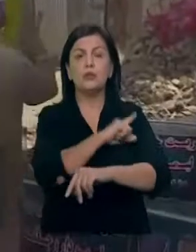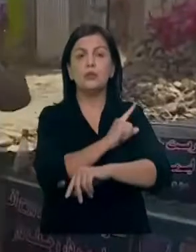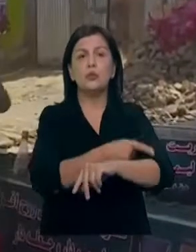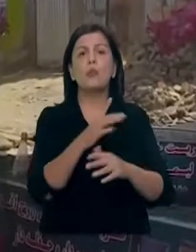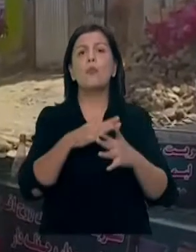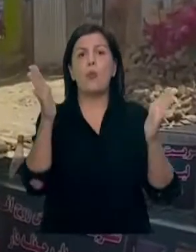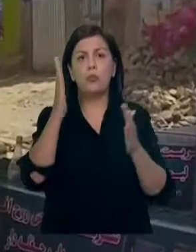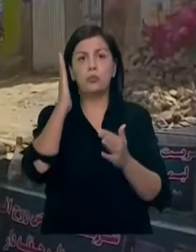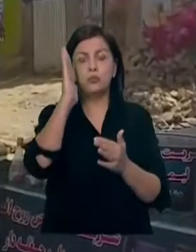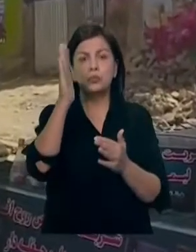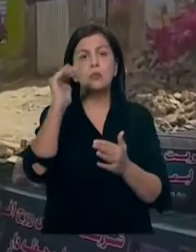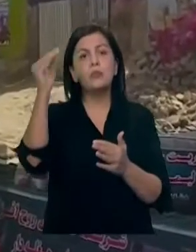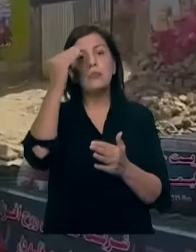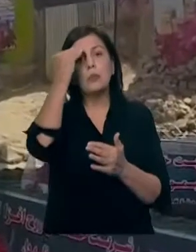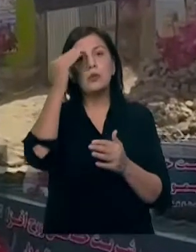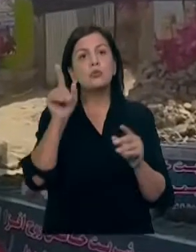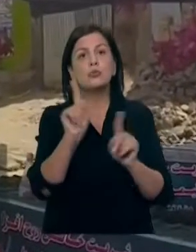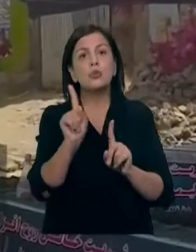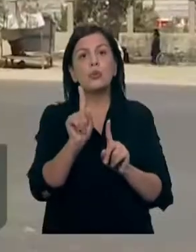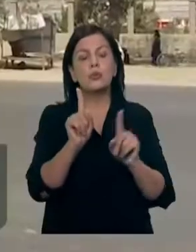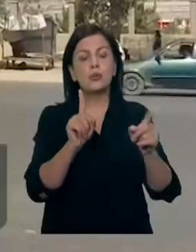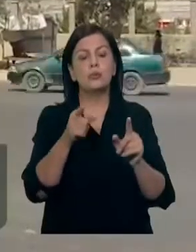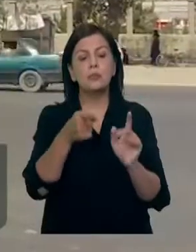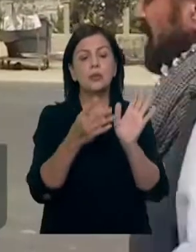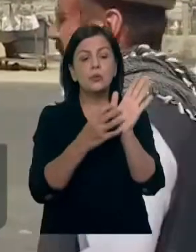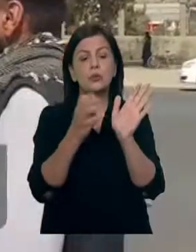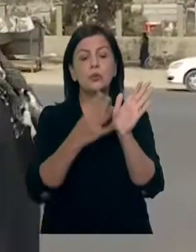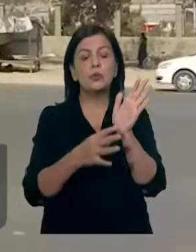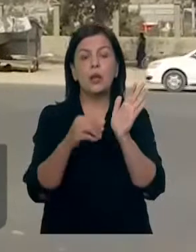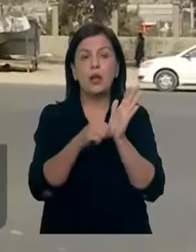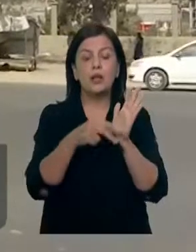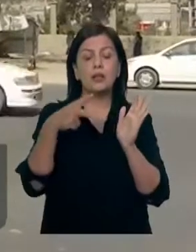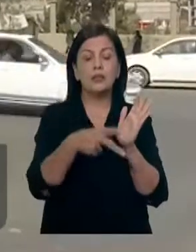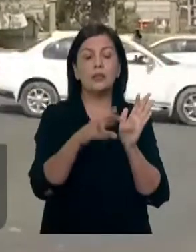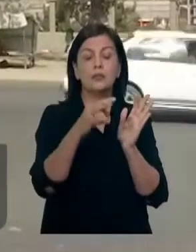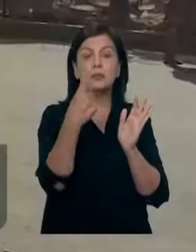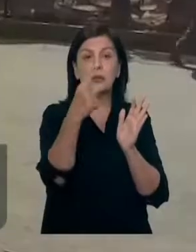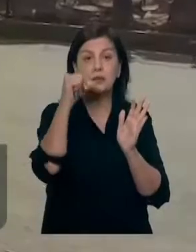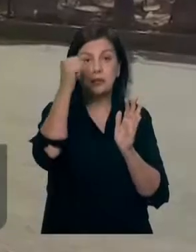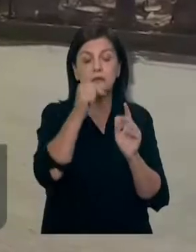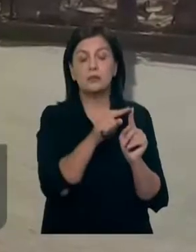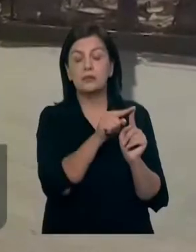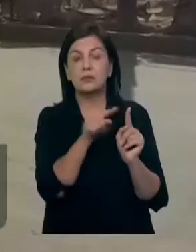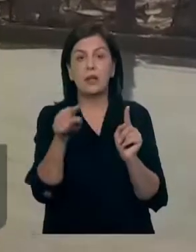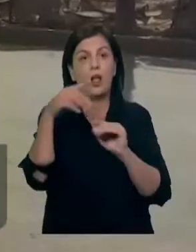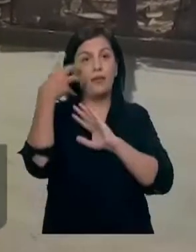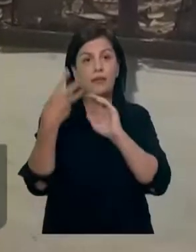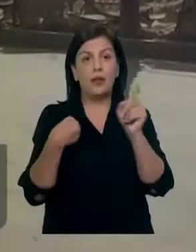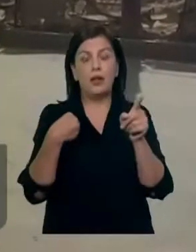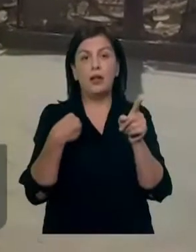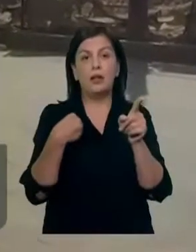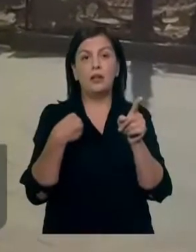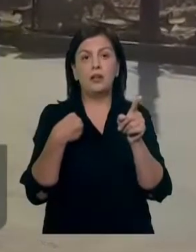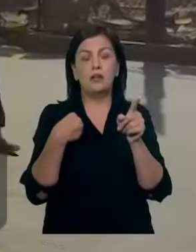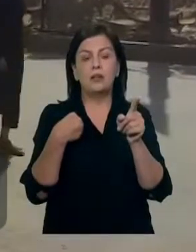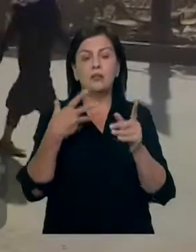fikirlərini belə əsaslandırırlar ki, hakimiyyətdə olduqları 1996-2001-ci illər arasında Əfqanistan marjinal bir